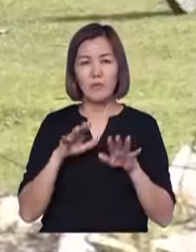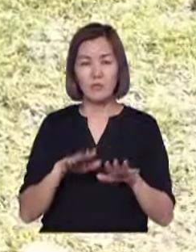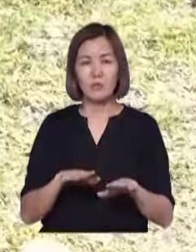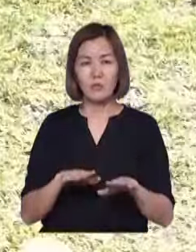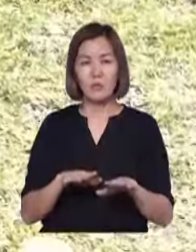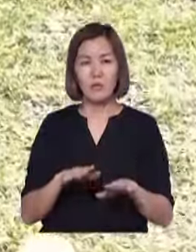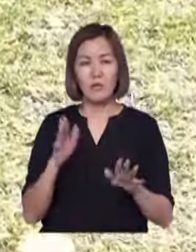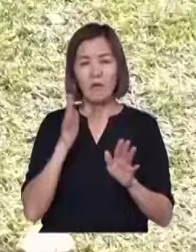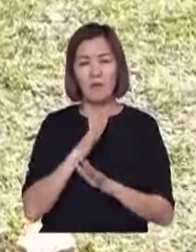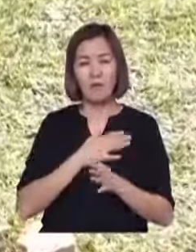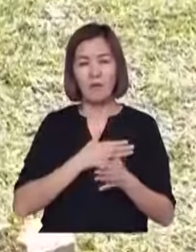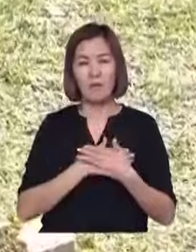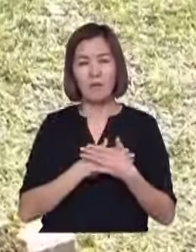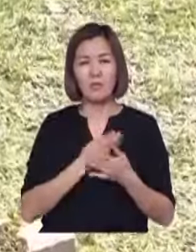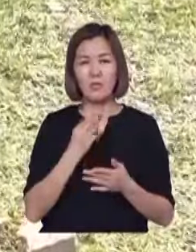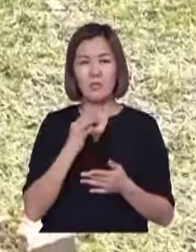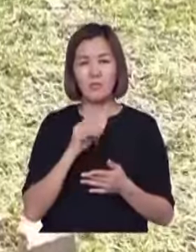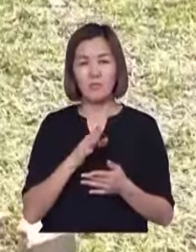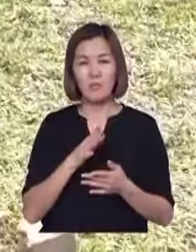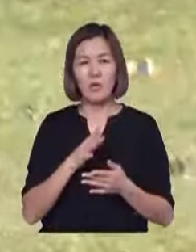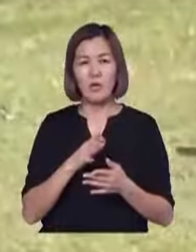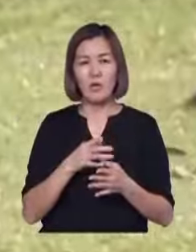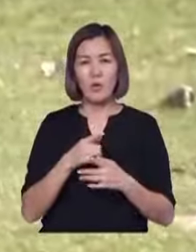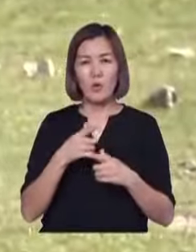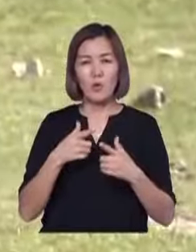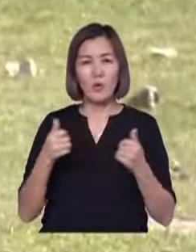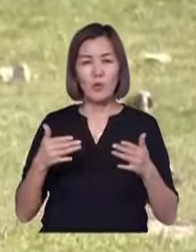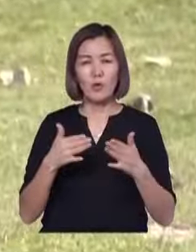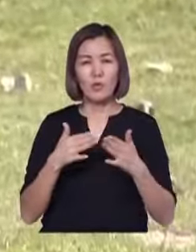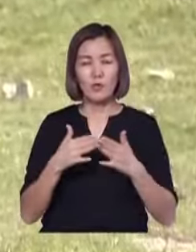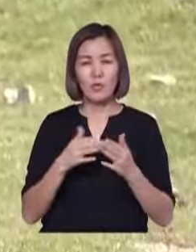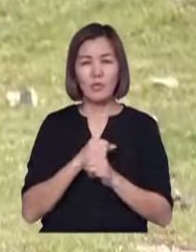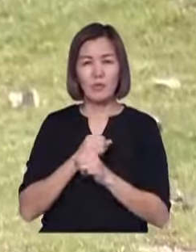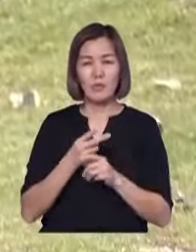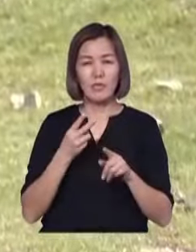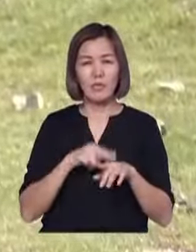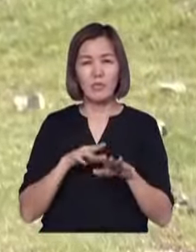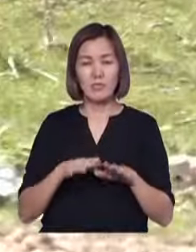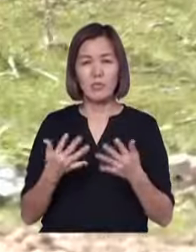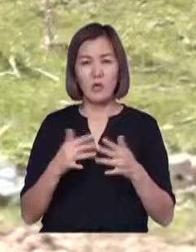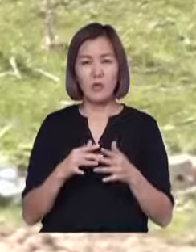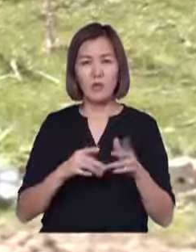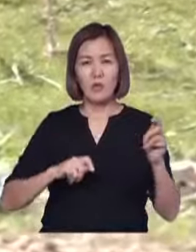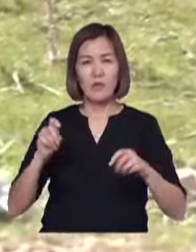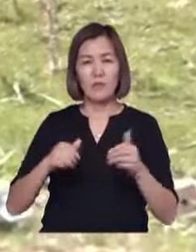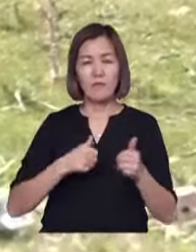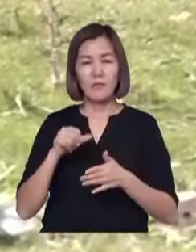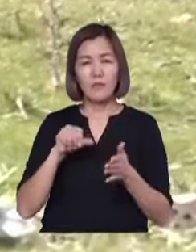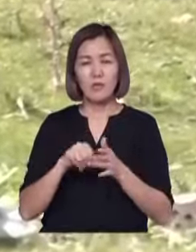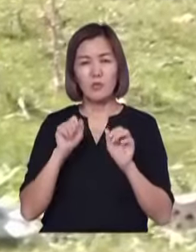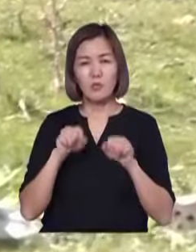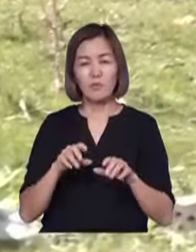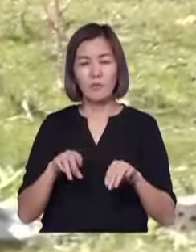иелеген экобелсенділер Шымбұлақ қонақ үйінде демалуға жолдама алды. Ал екінші орынға әуе шарлары фестиваліне қатысу